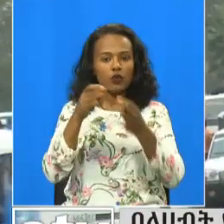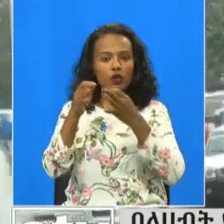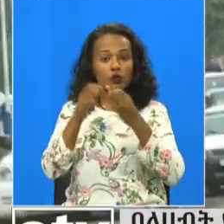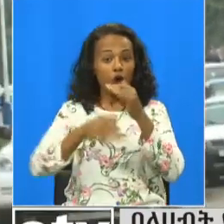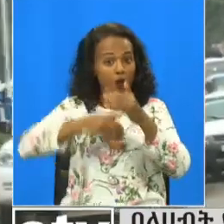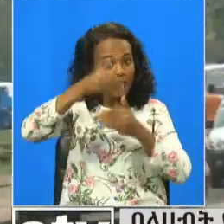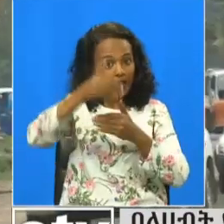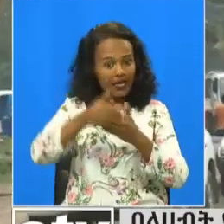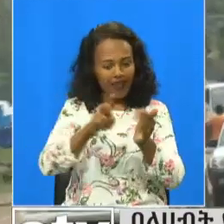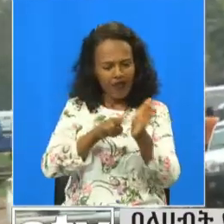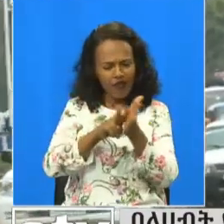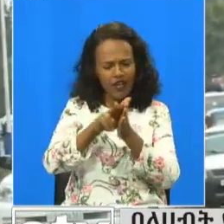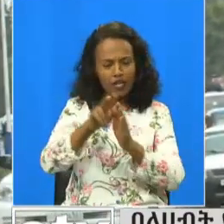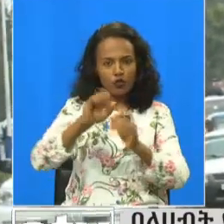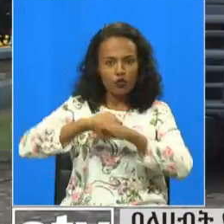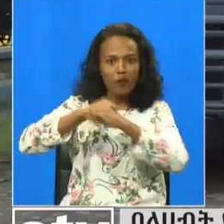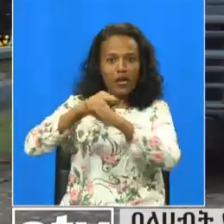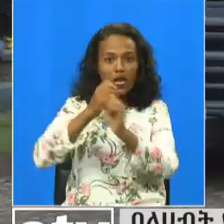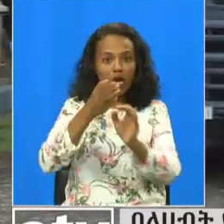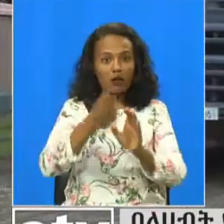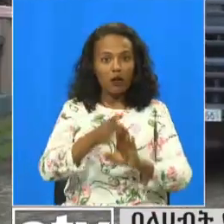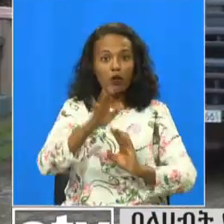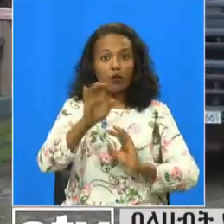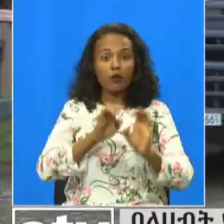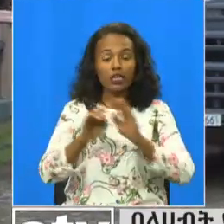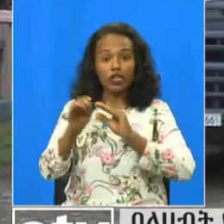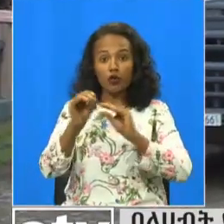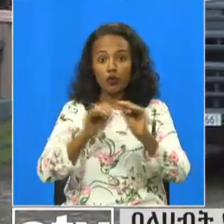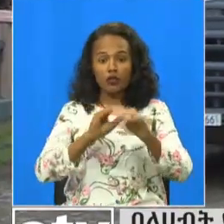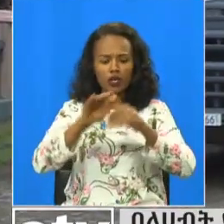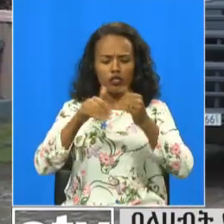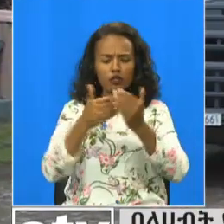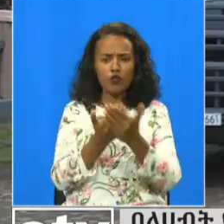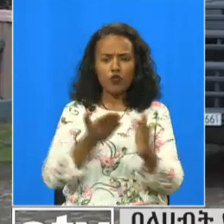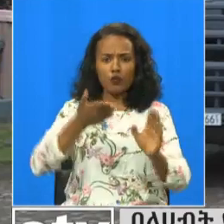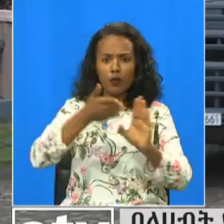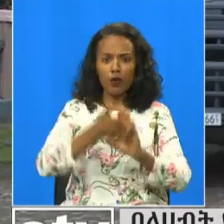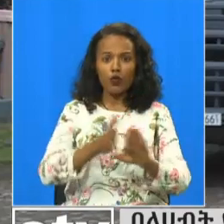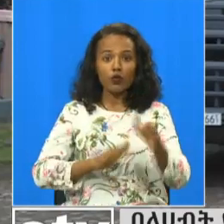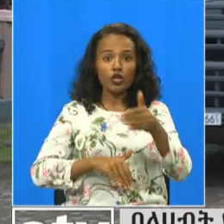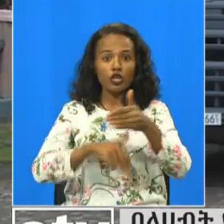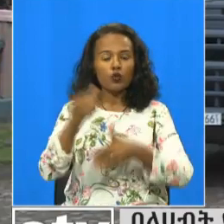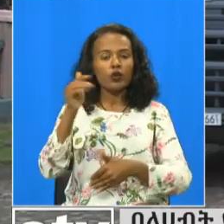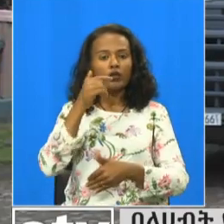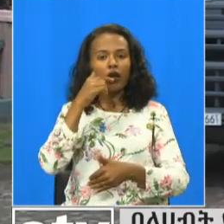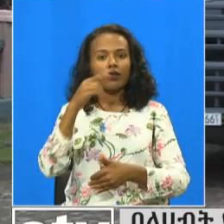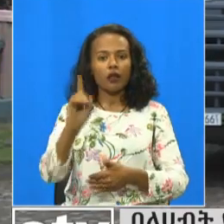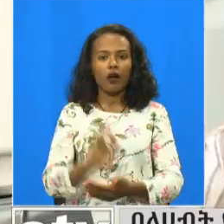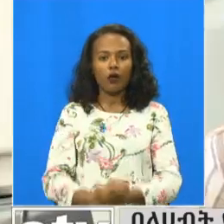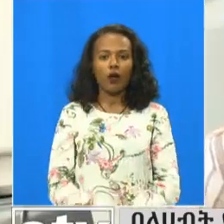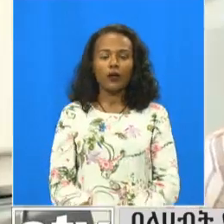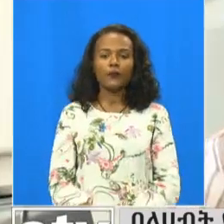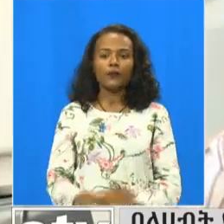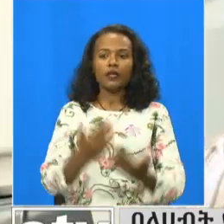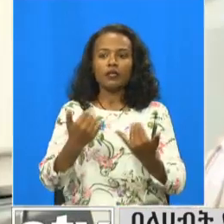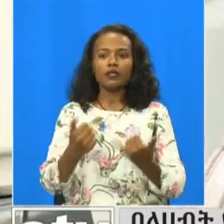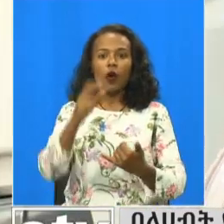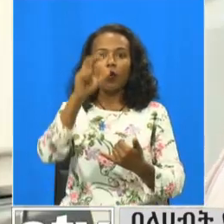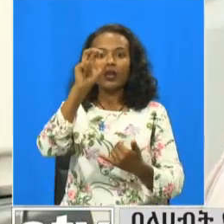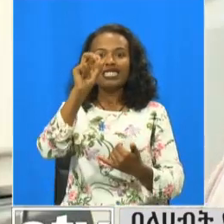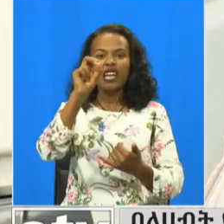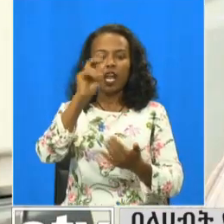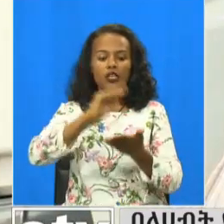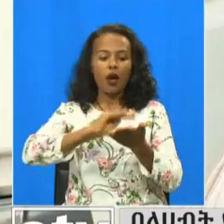በቀጣይ ቫይረሱን በመከላከል ረገድ በሚደረገው እንቅስቃሴ ሁሉም የበኩሉ እንዲወጣም አሳስበዋል። እስካሁን ከ30 ሚሊዮን ብር